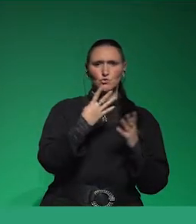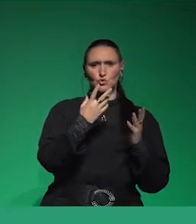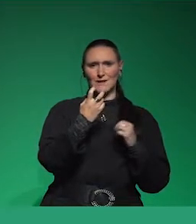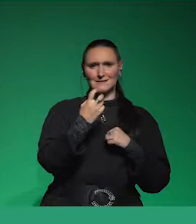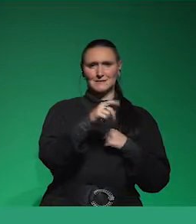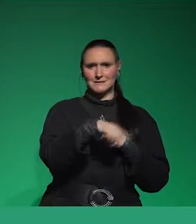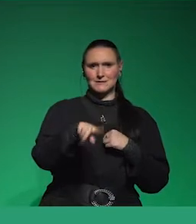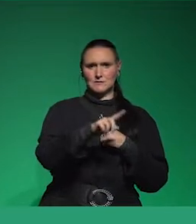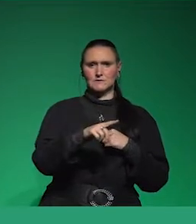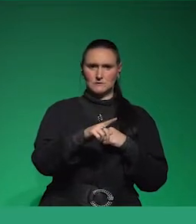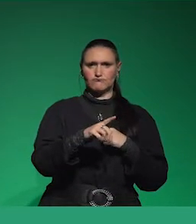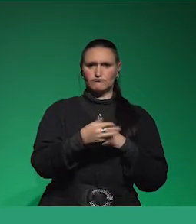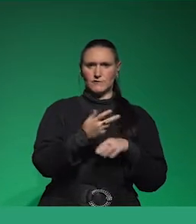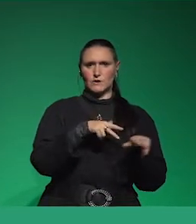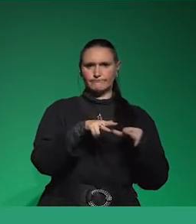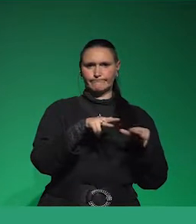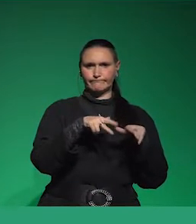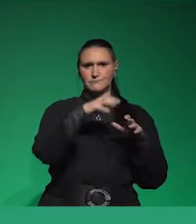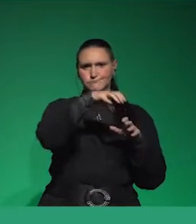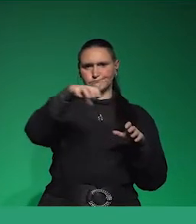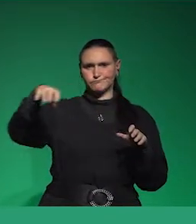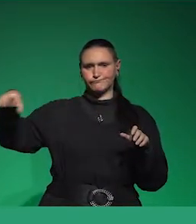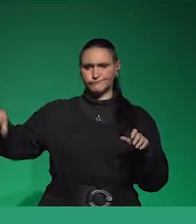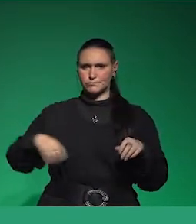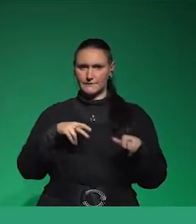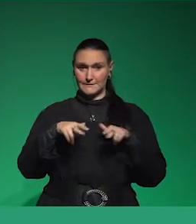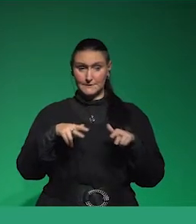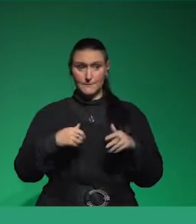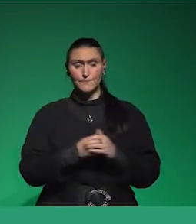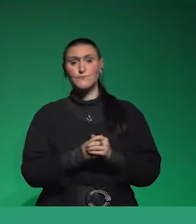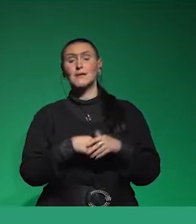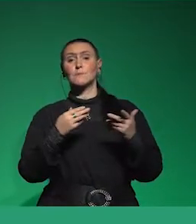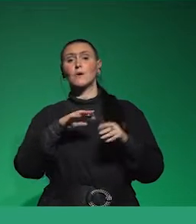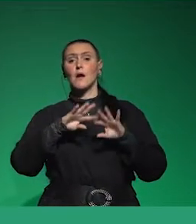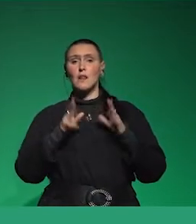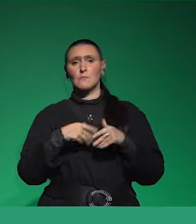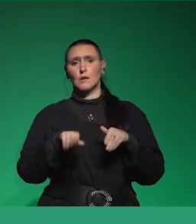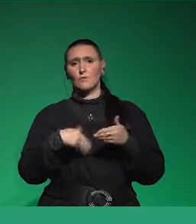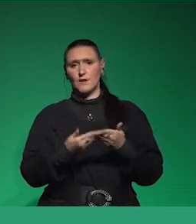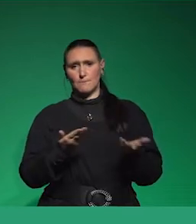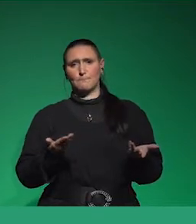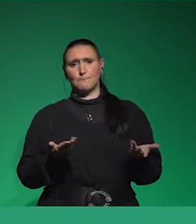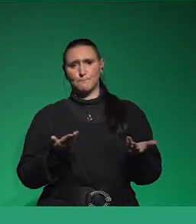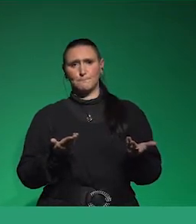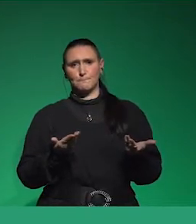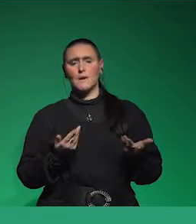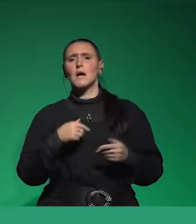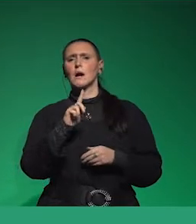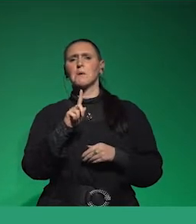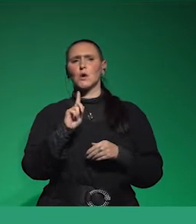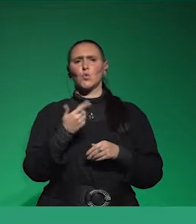allgemeine Maßnahmen, allgemeine Aufgaben, aber wir haben auch besondere